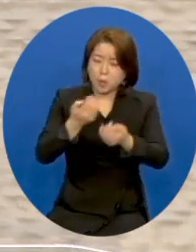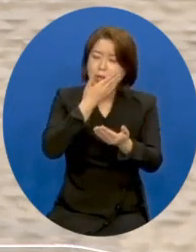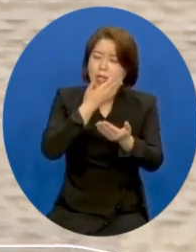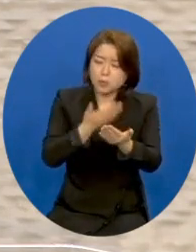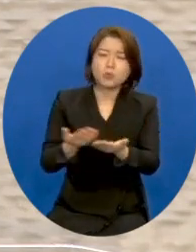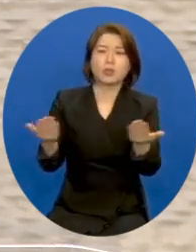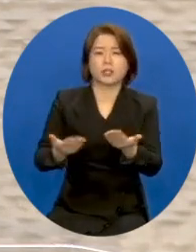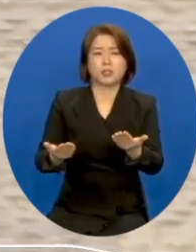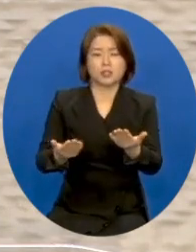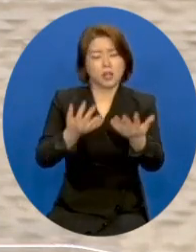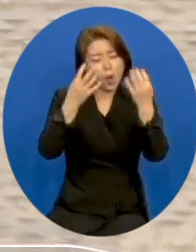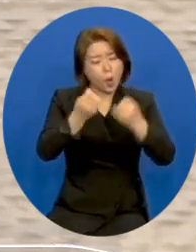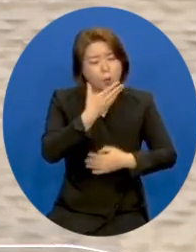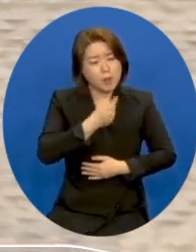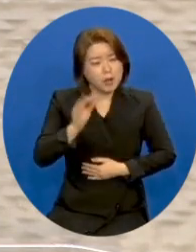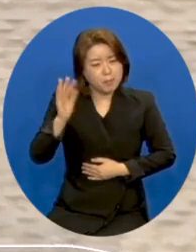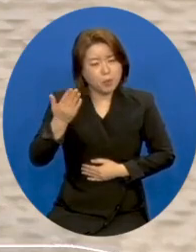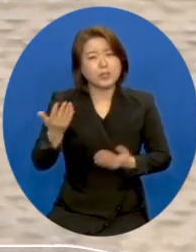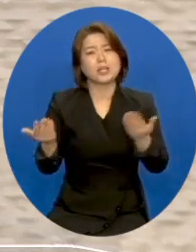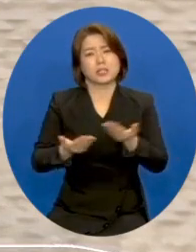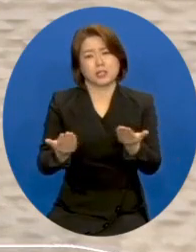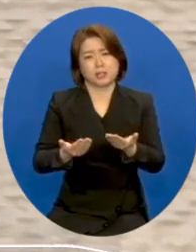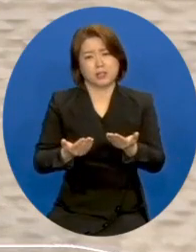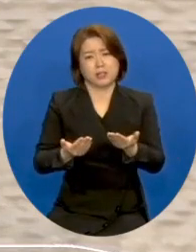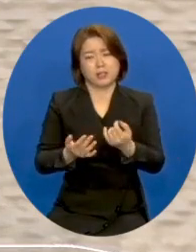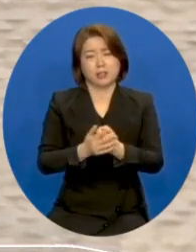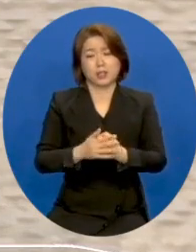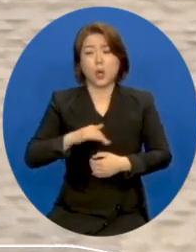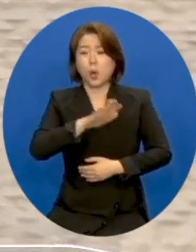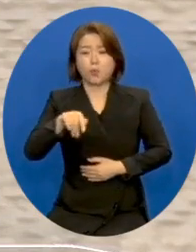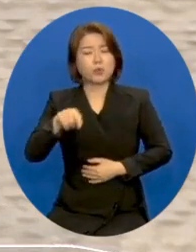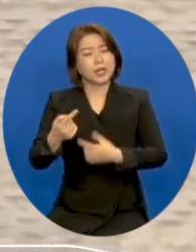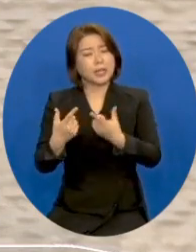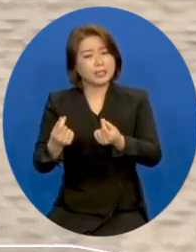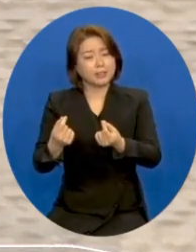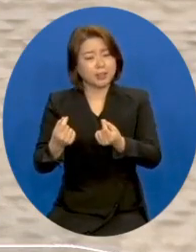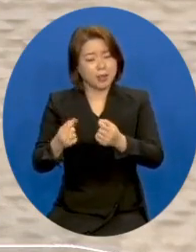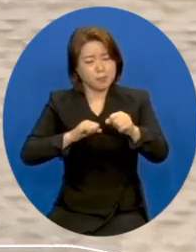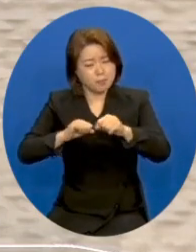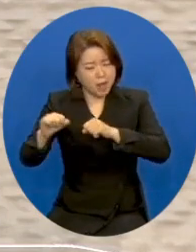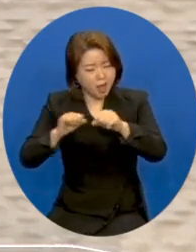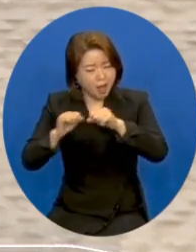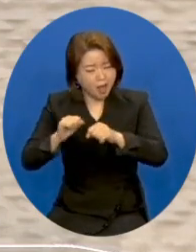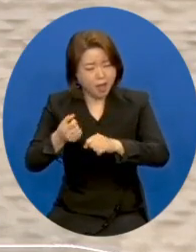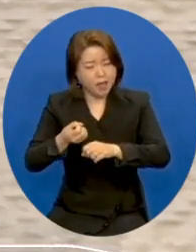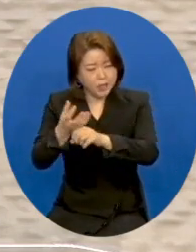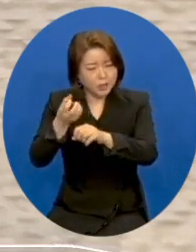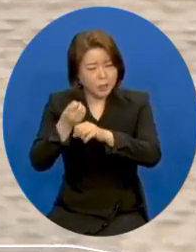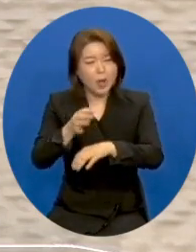일이고 얼마나 복된 일이라면 우리가 이렇게까지 하겠습니까?